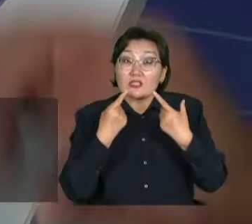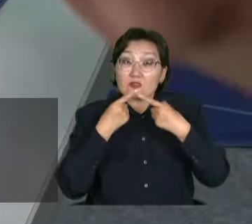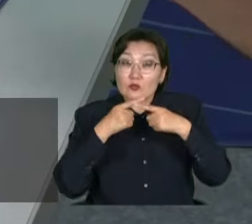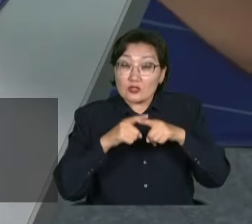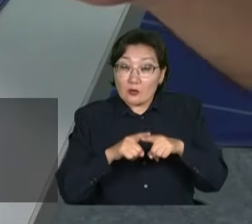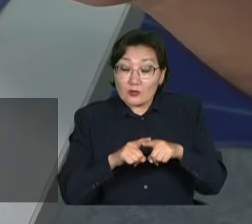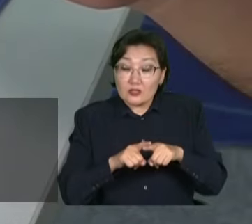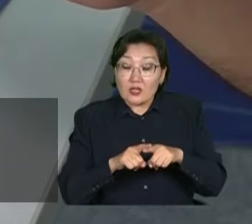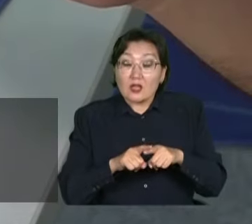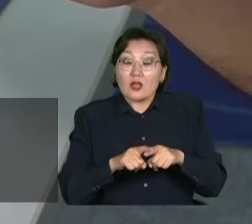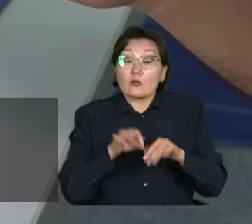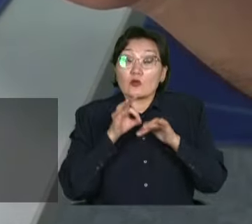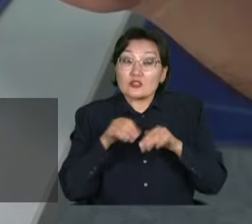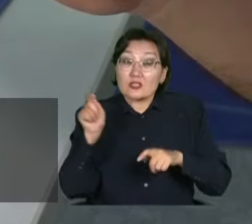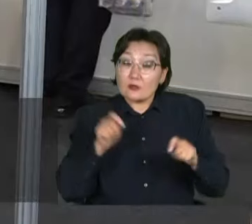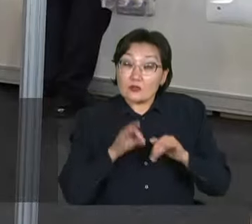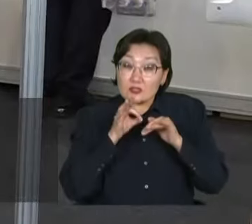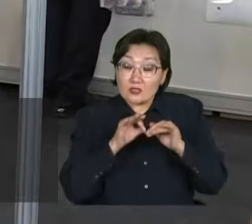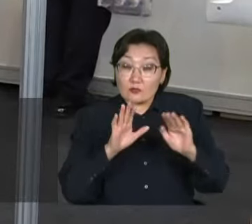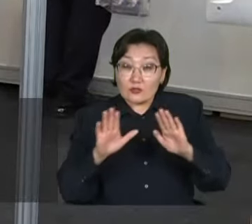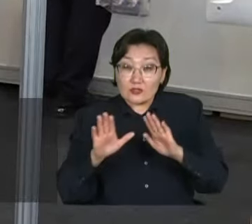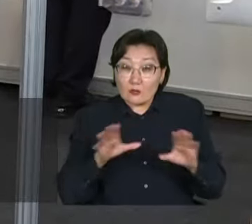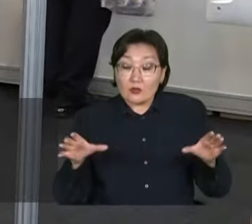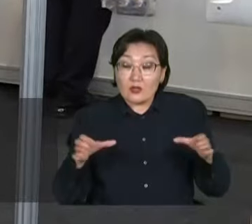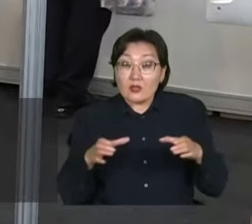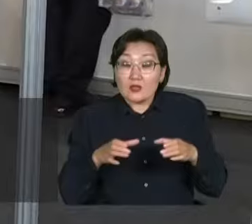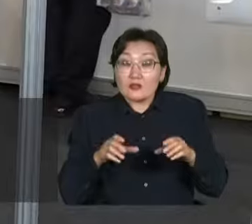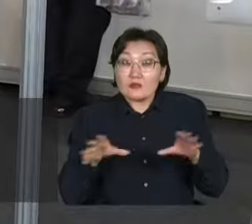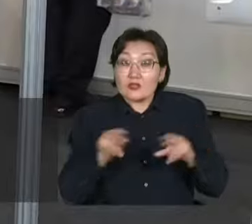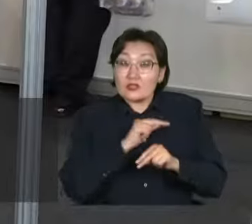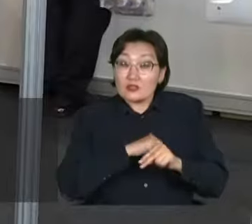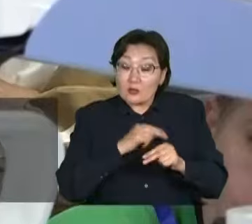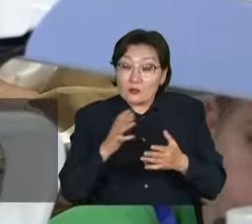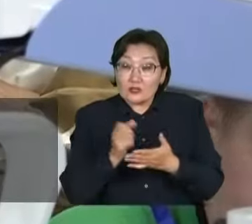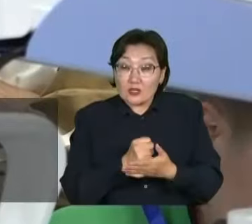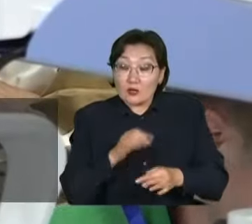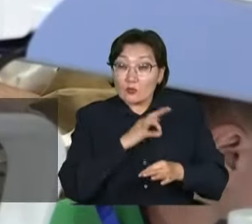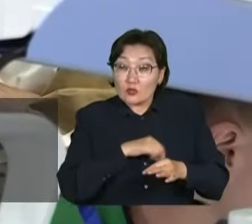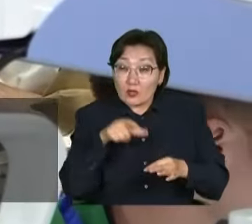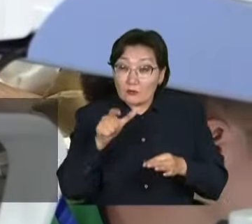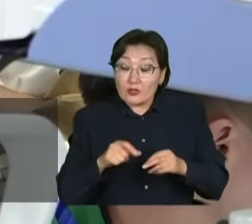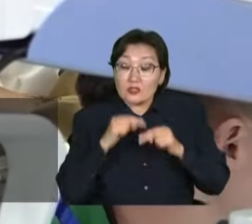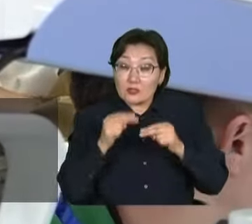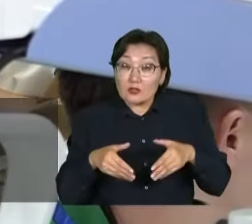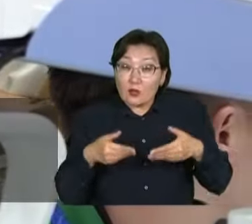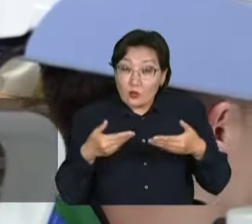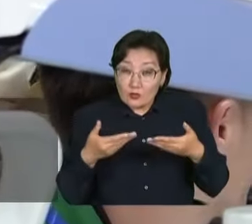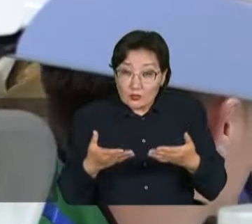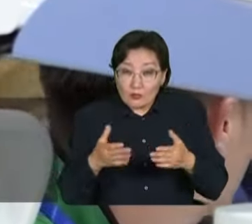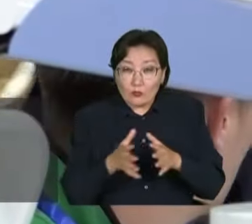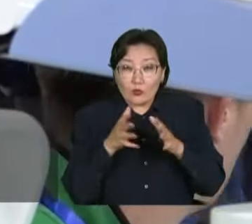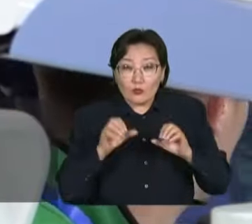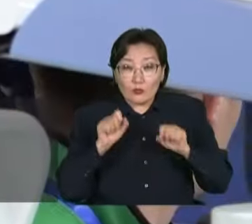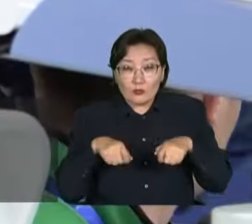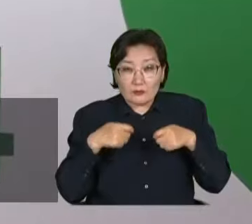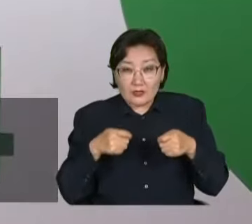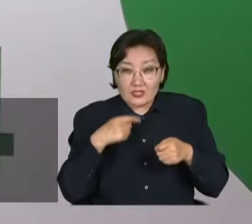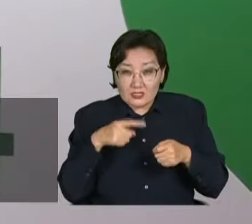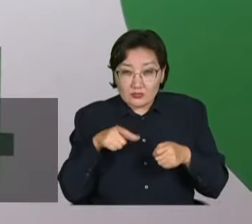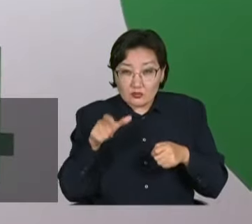технологиялар бойынша семинарлар өткізді. Көрме серіктестер табуға ғана емес, тұтынушылардың назарын аудартуға мол мүмкіндік береді, дейді